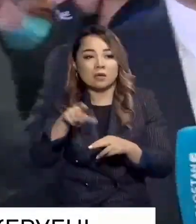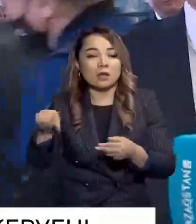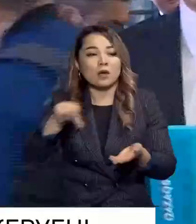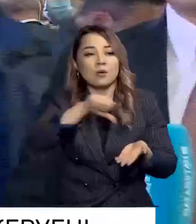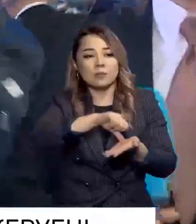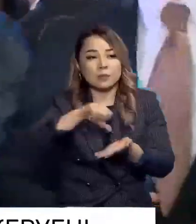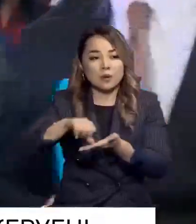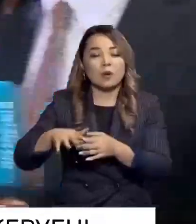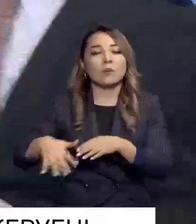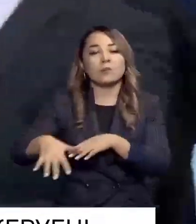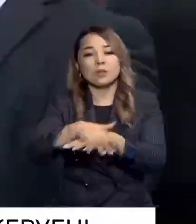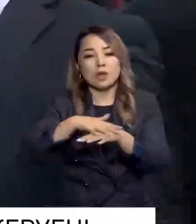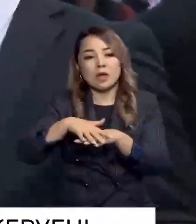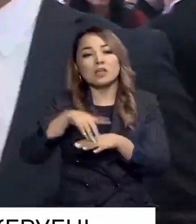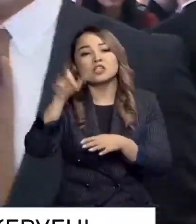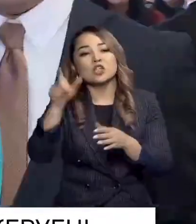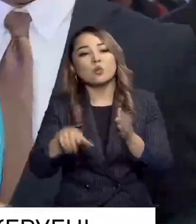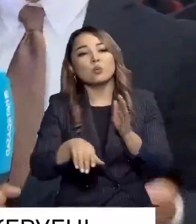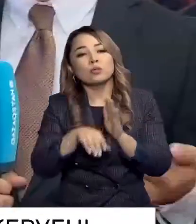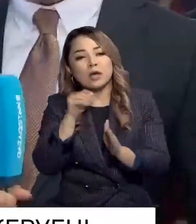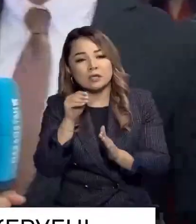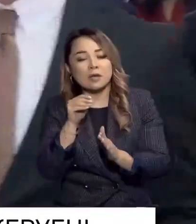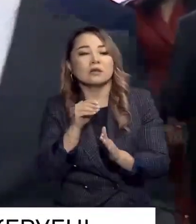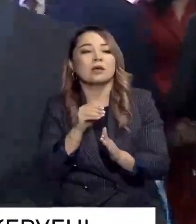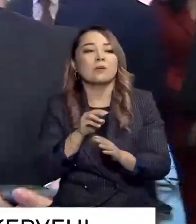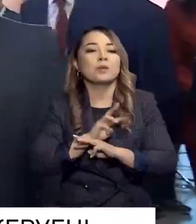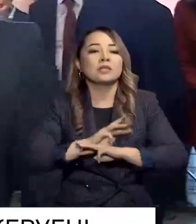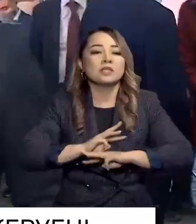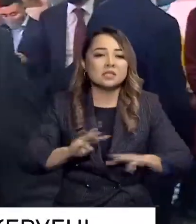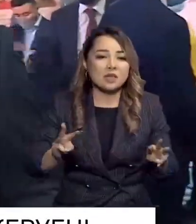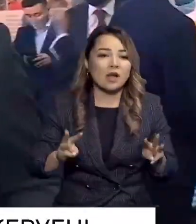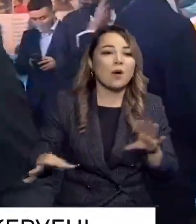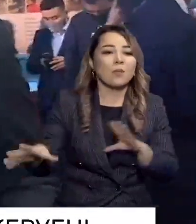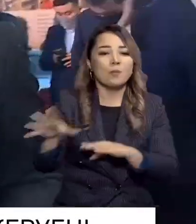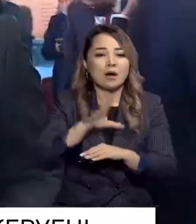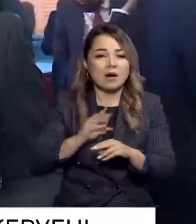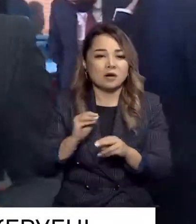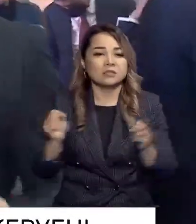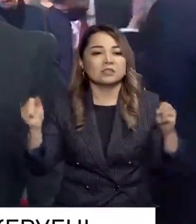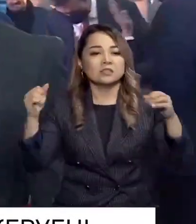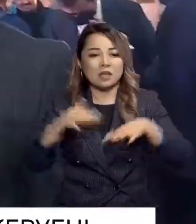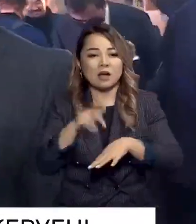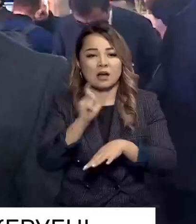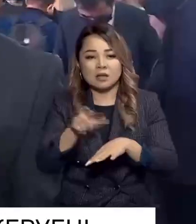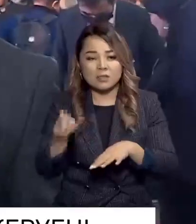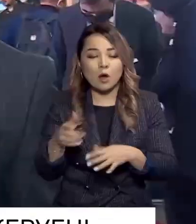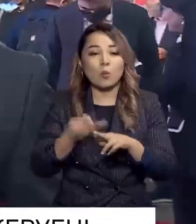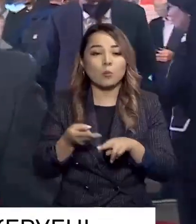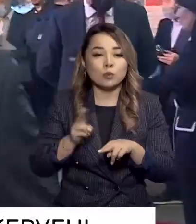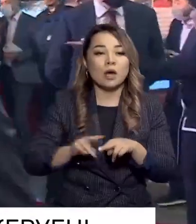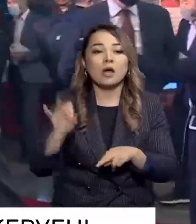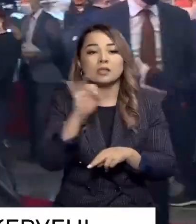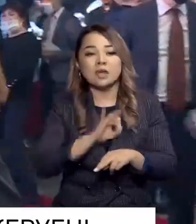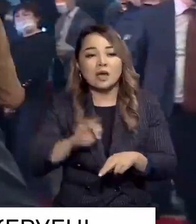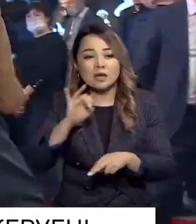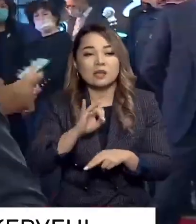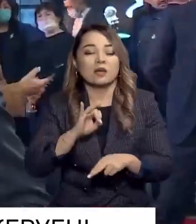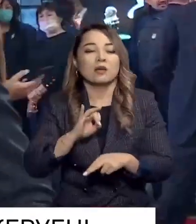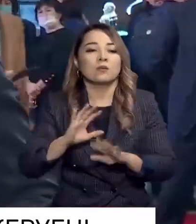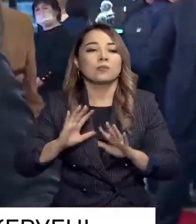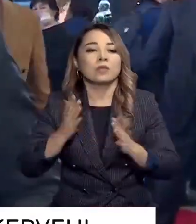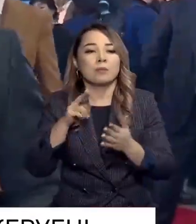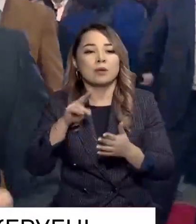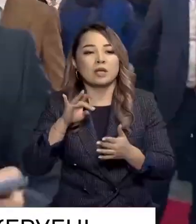өкілдері, көпшілік, депутаттар, министрлер, барша қауым осындай жиналған. Себебі мұндай тарихи